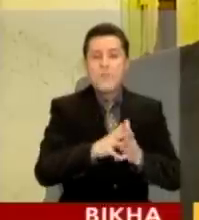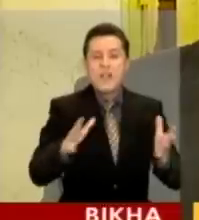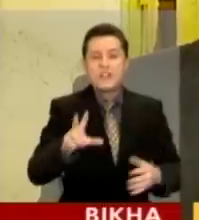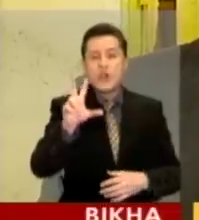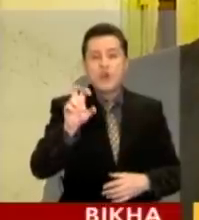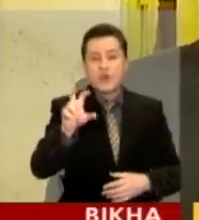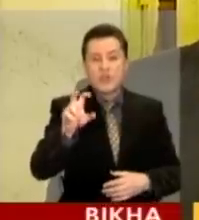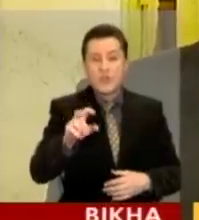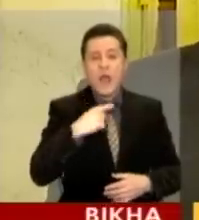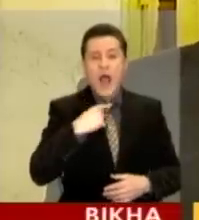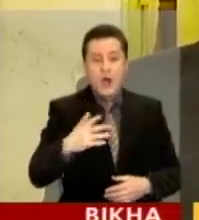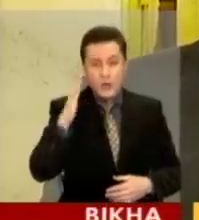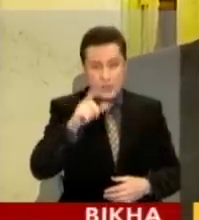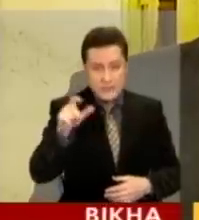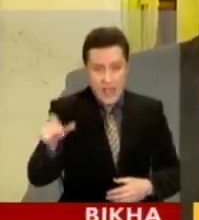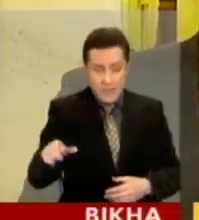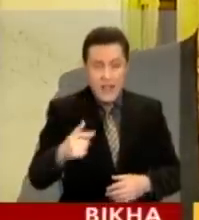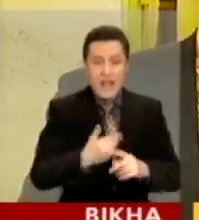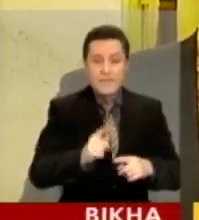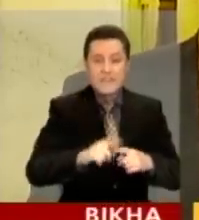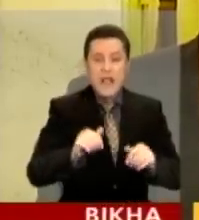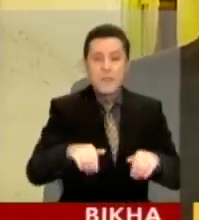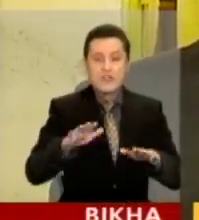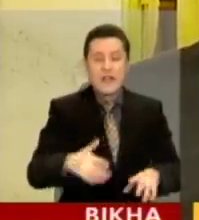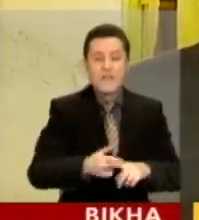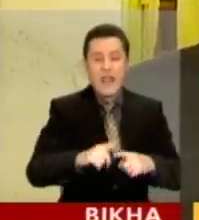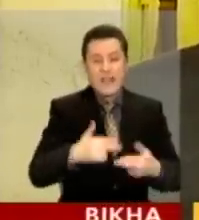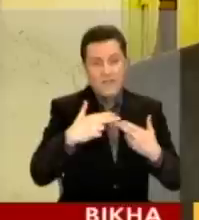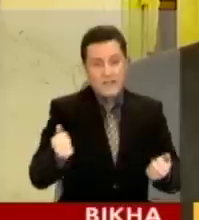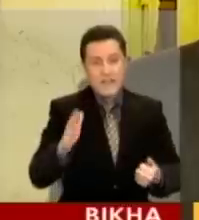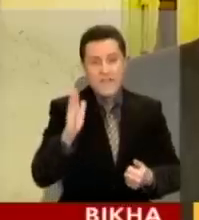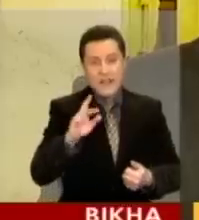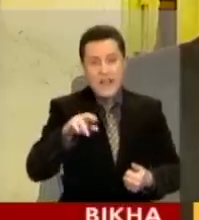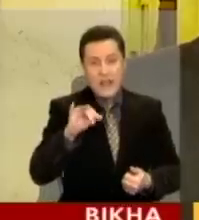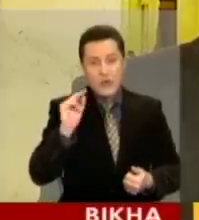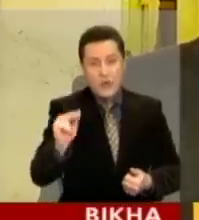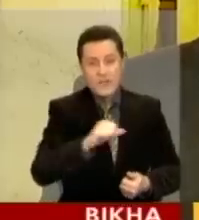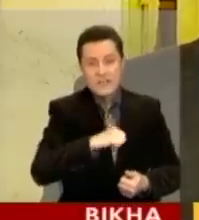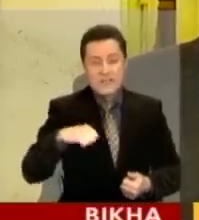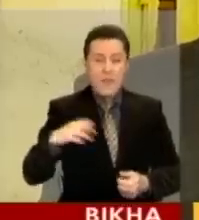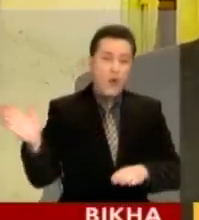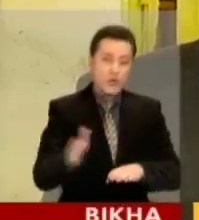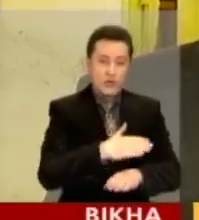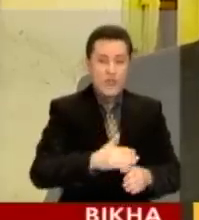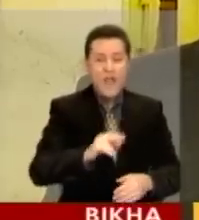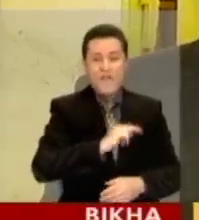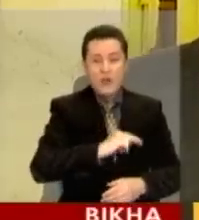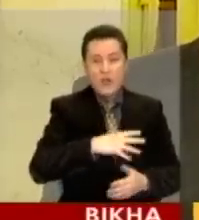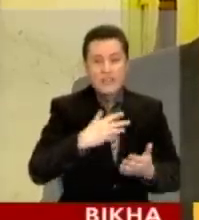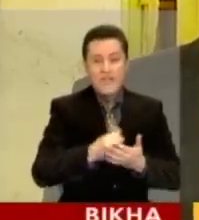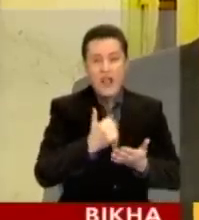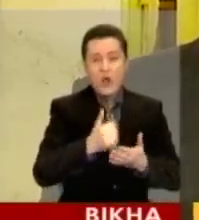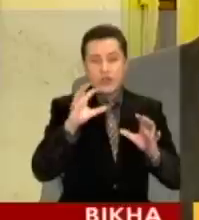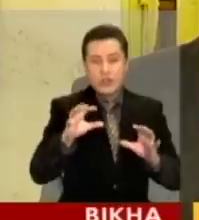голосами і ця постанова в якій ми визнали що Віктор Янукович самоусунувся від виконання своїх конституційних